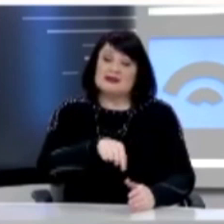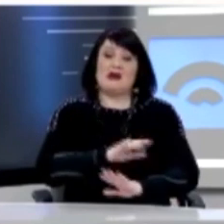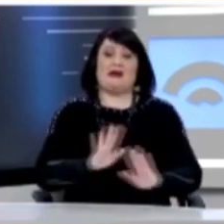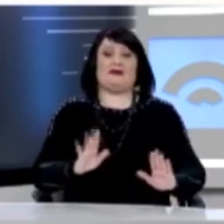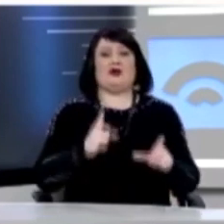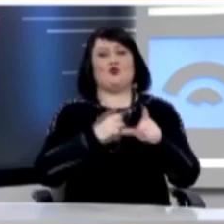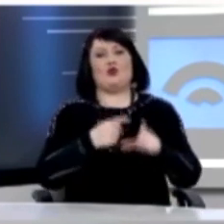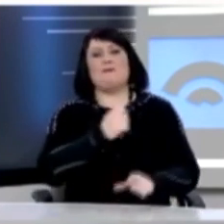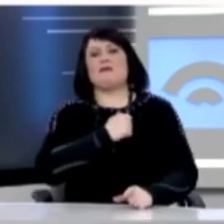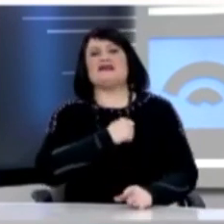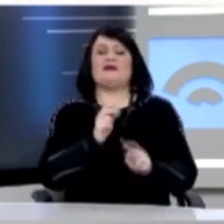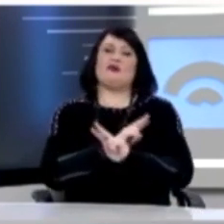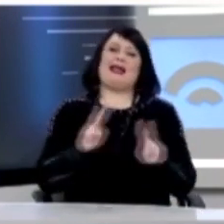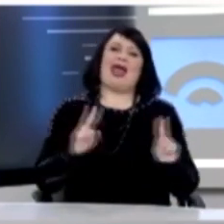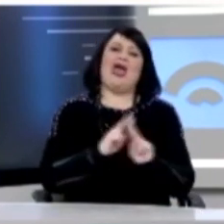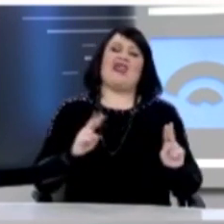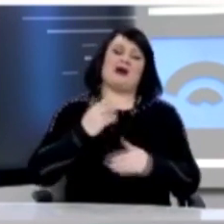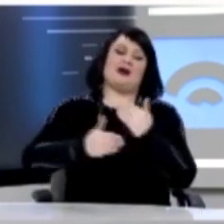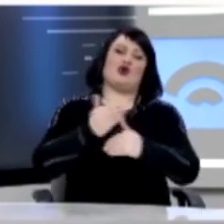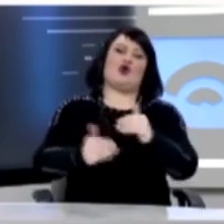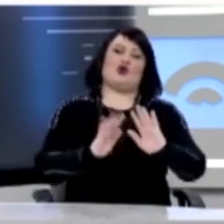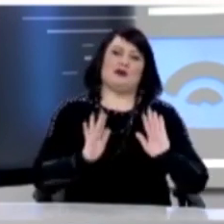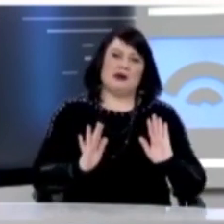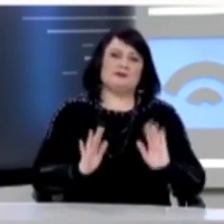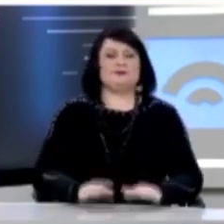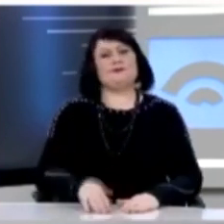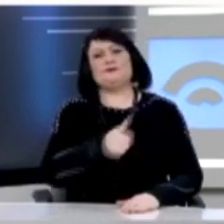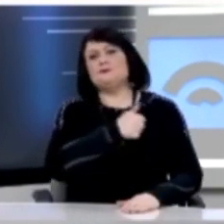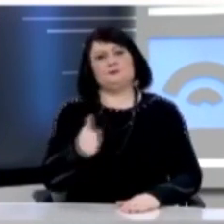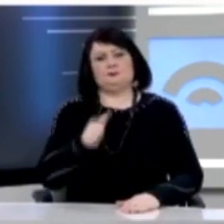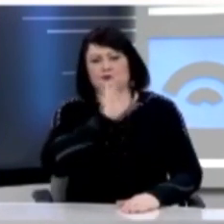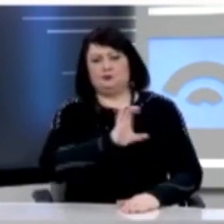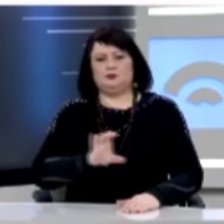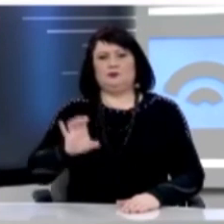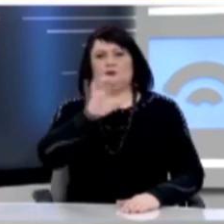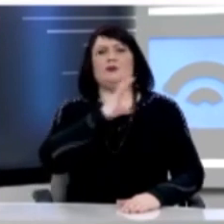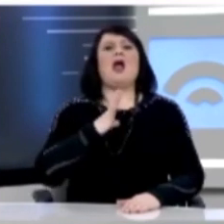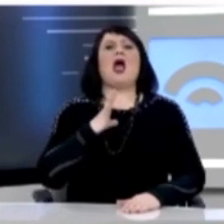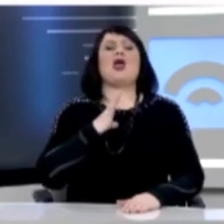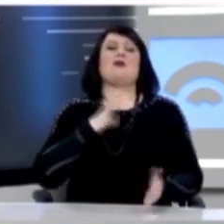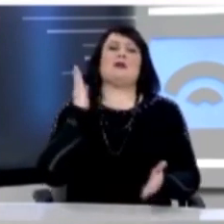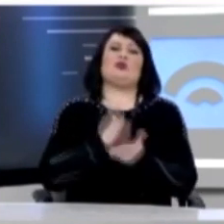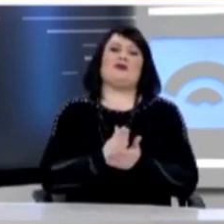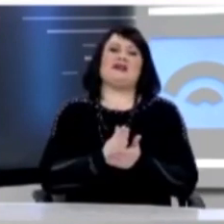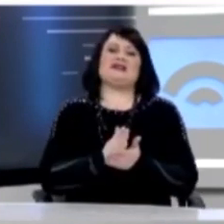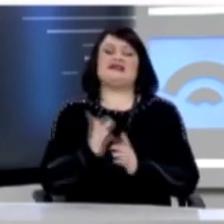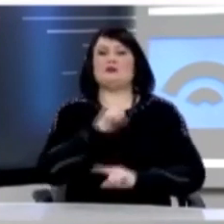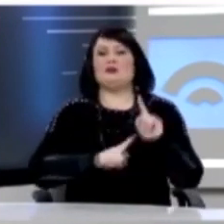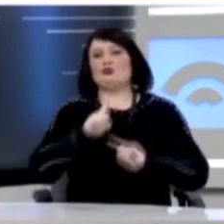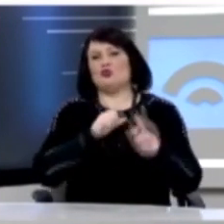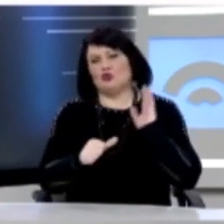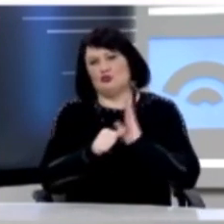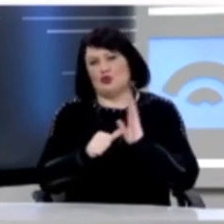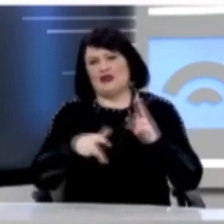του ΚΚΕ είναι ξεκάθαρη και διαχρονική. Μόνο ο λαός κάθε χώρας είναι αρμόδιος να επιλέξει ποιον πρόεδρο και